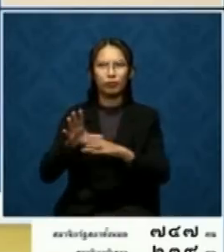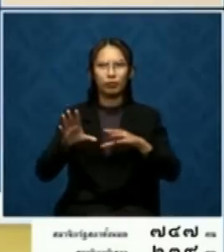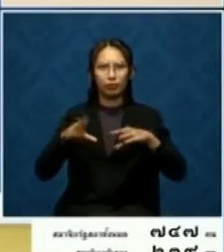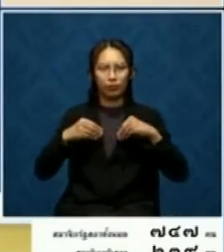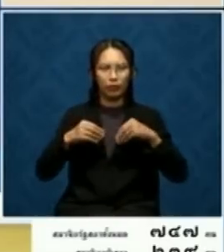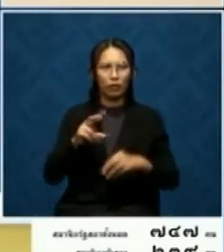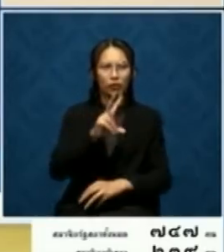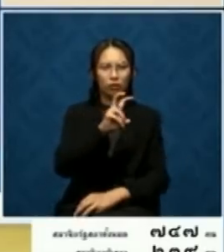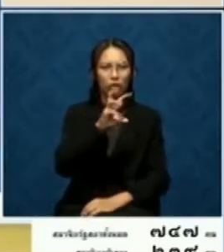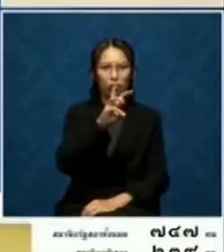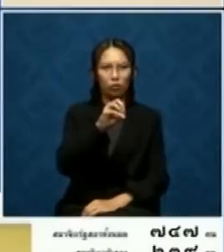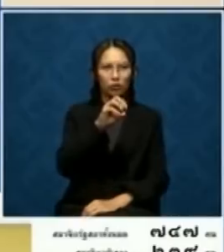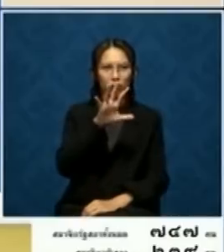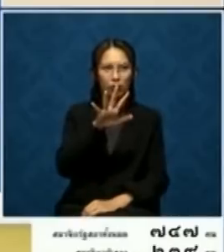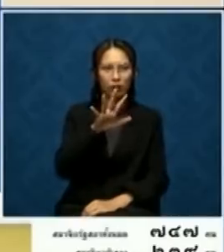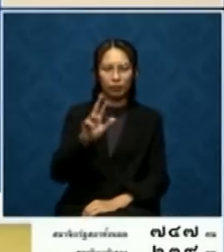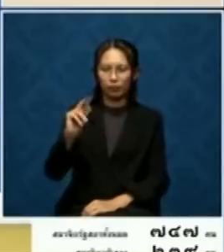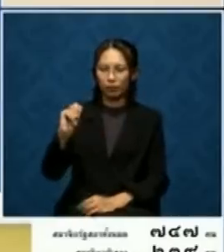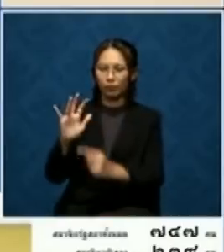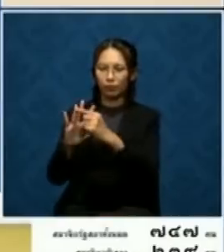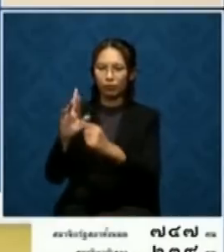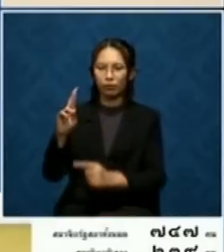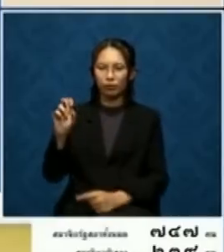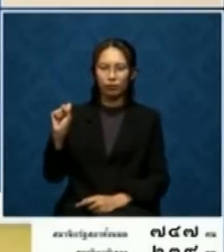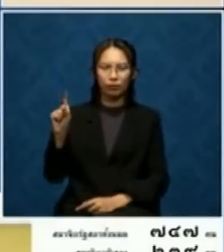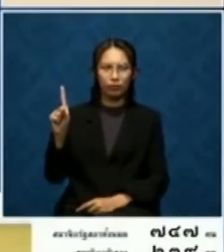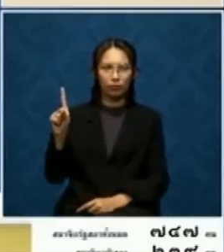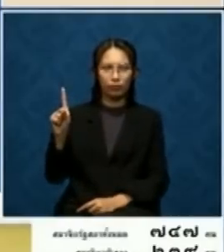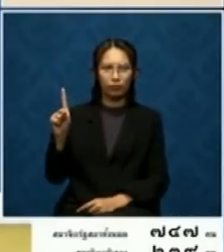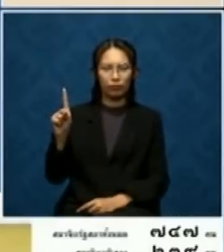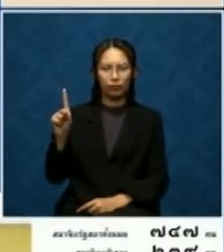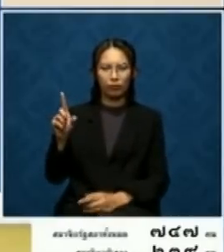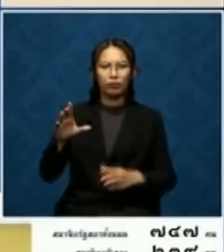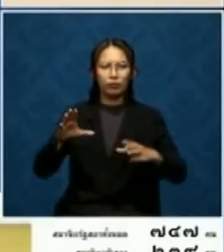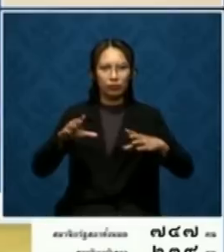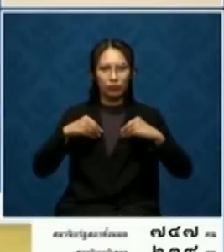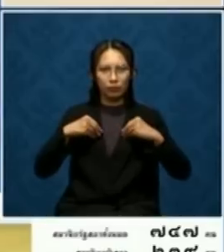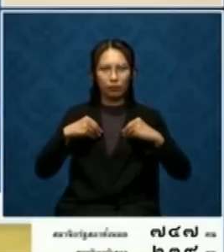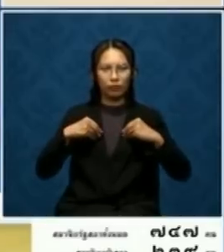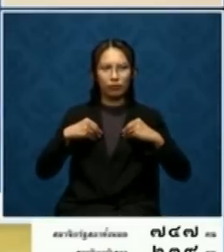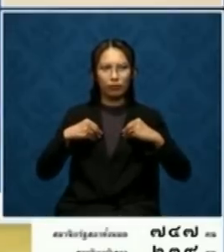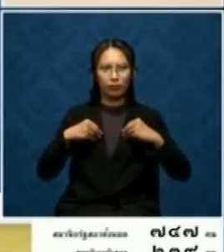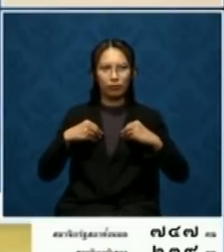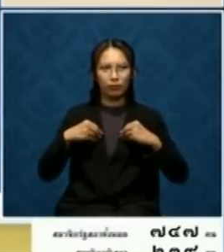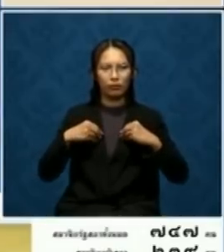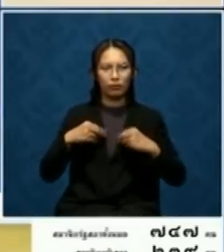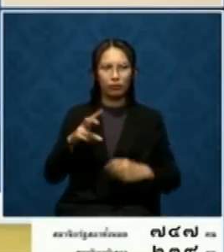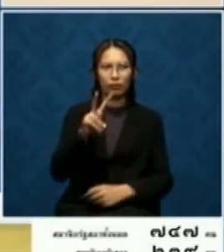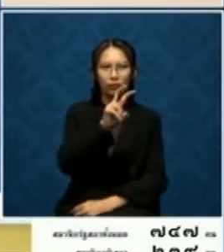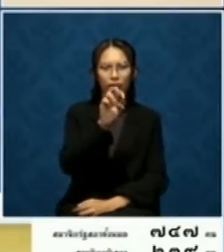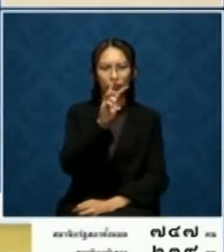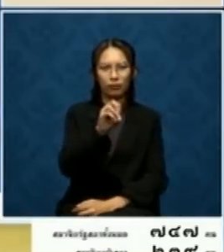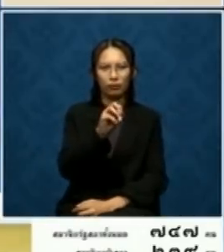ราะว่าอันนี้ยังไงก็ต้องปรับเพราะว่าถ้าใช้ได้แค่4กิโลเมตรเนี่ยต่างจังหวัด4กิโลเมตรคุณยังไปไม่ถึงตัวอำเภอเลยคุณยังไม่ถึงตัวตำบล